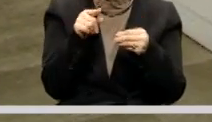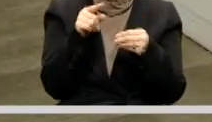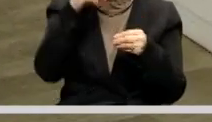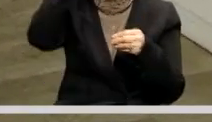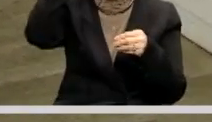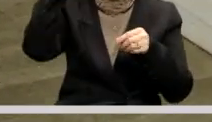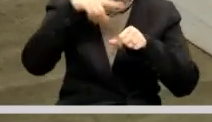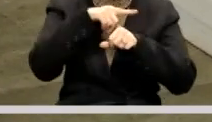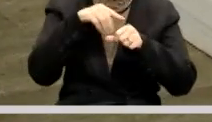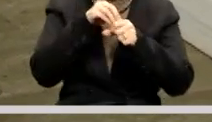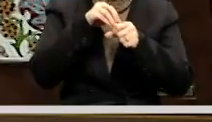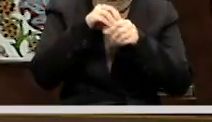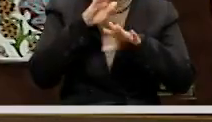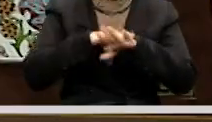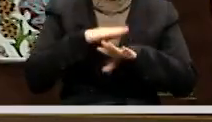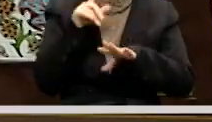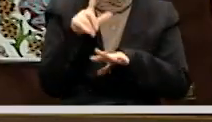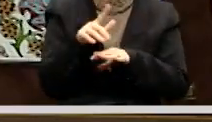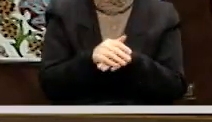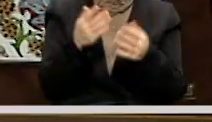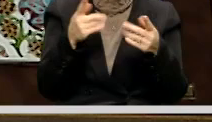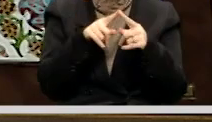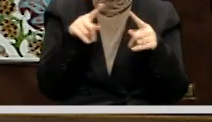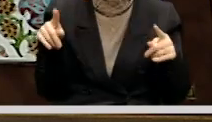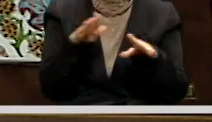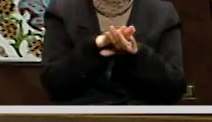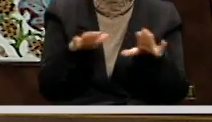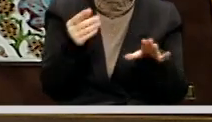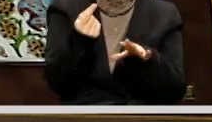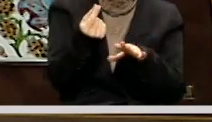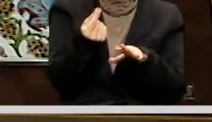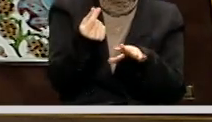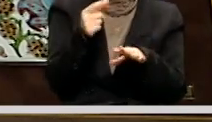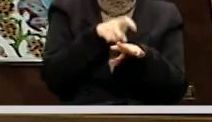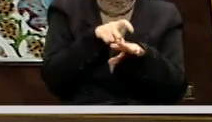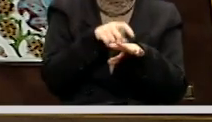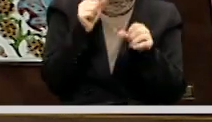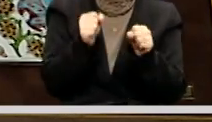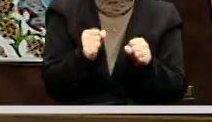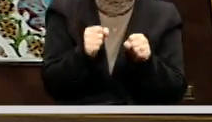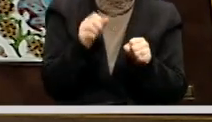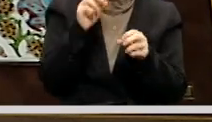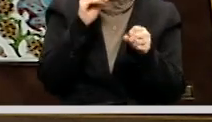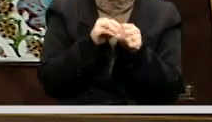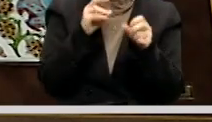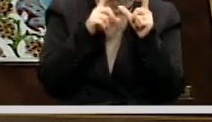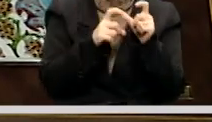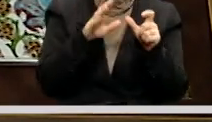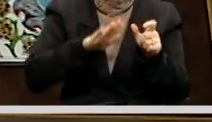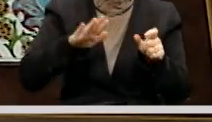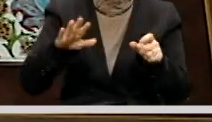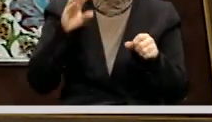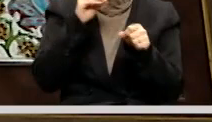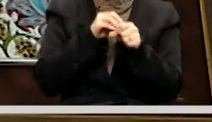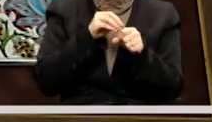etsinler. Peki Elif Melek Hanımcığım, süremizin sonuna doğru geldik aslında. Çok az vaktimiz var ama hep yetişkinleri konuştuk. Son soru olarak çocuklarımız.